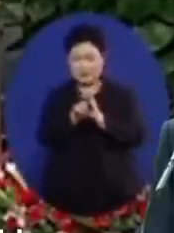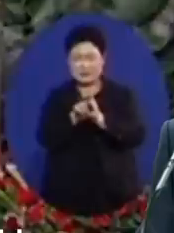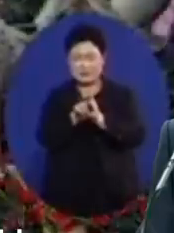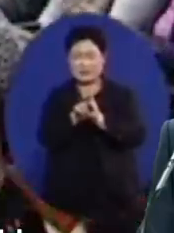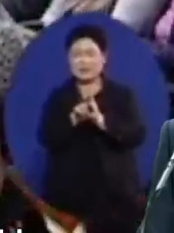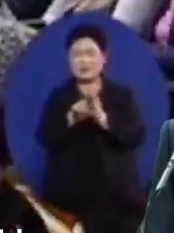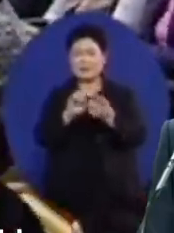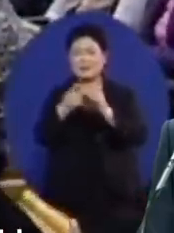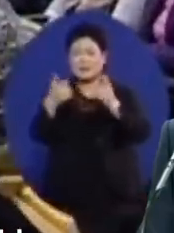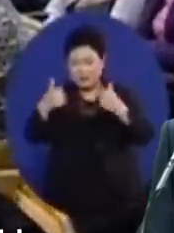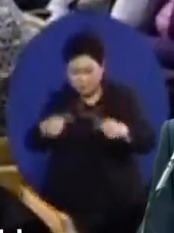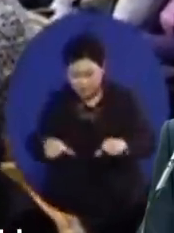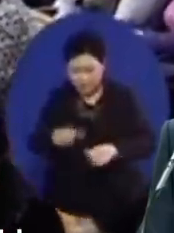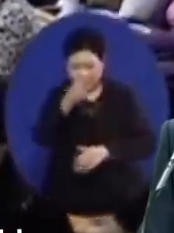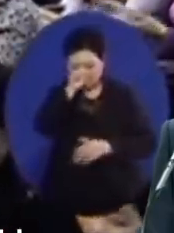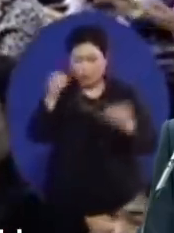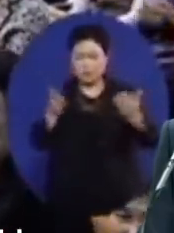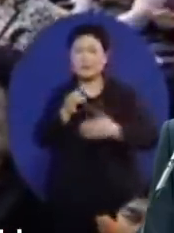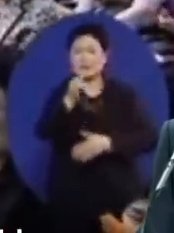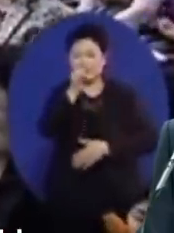있습니다.